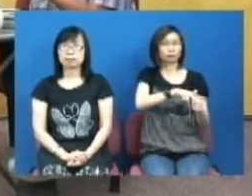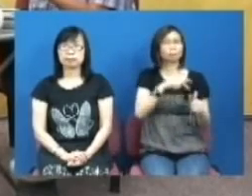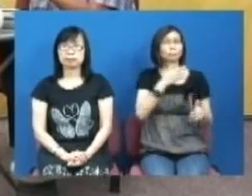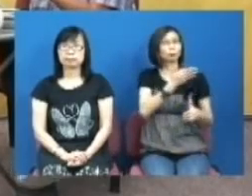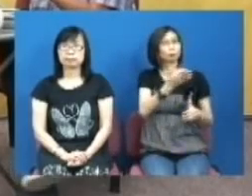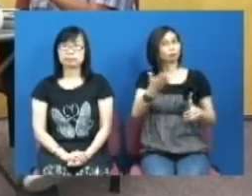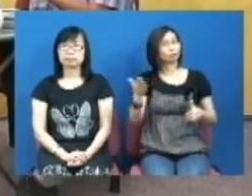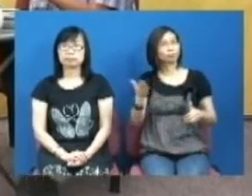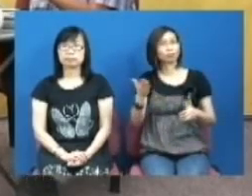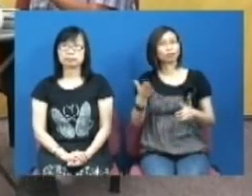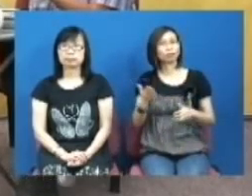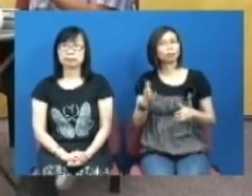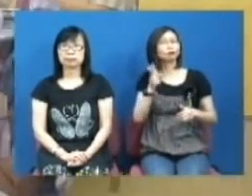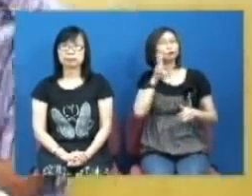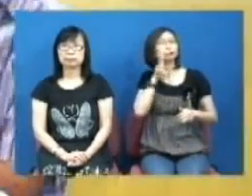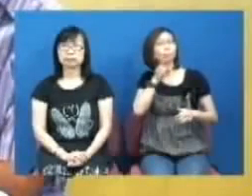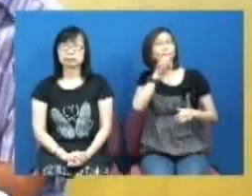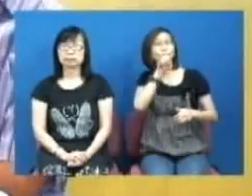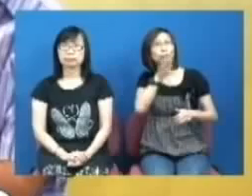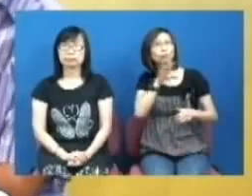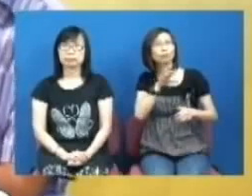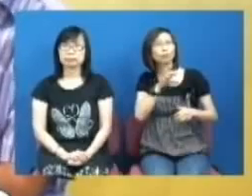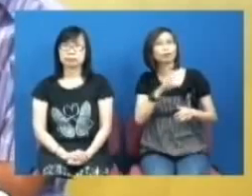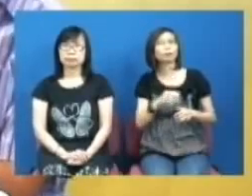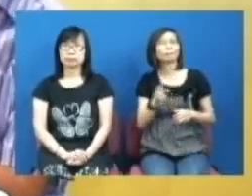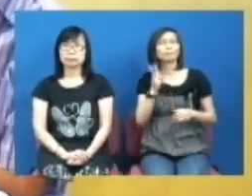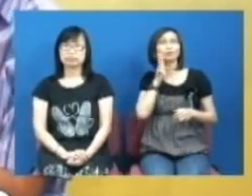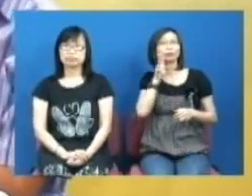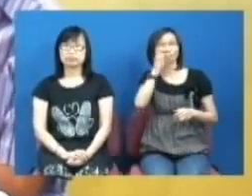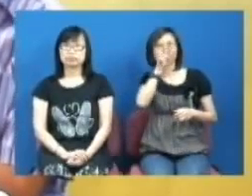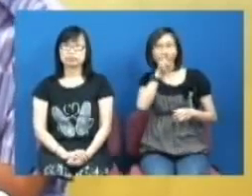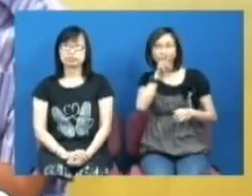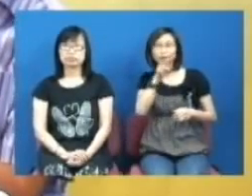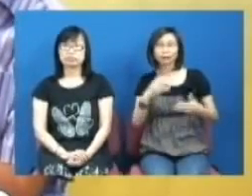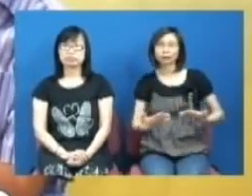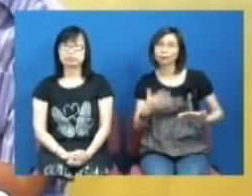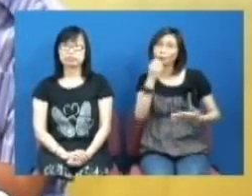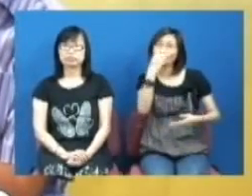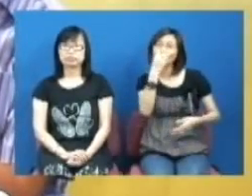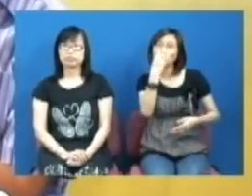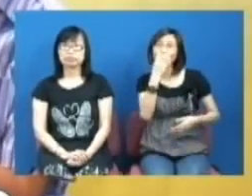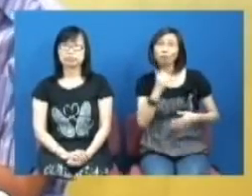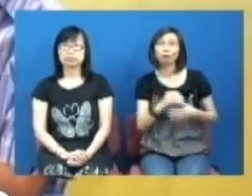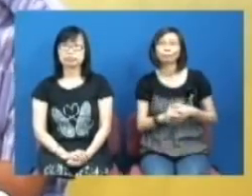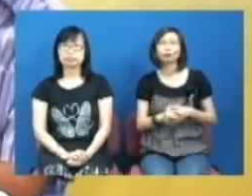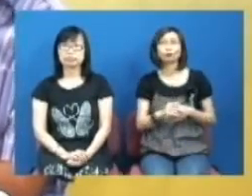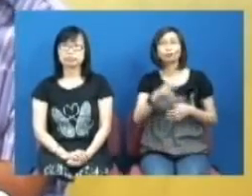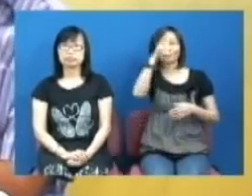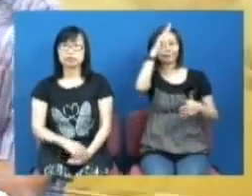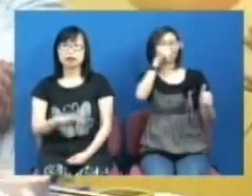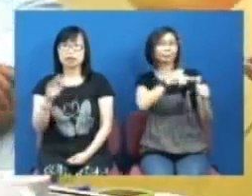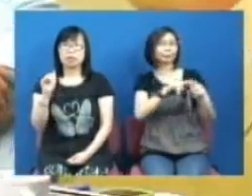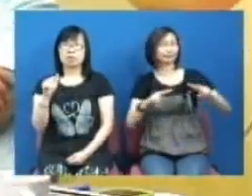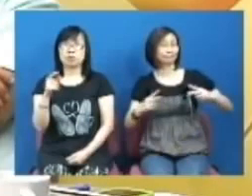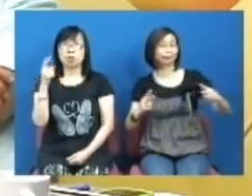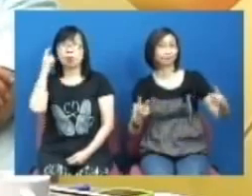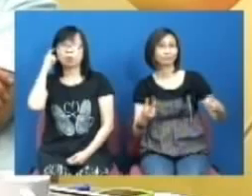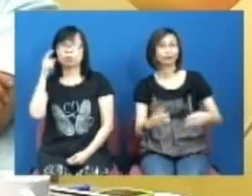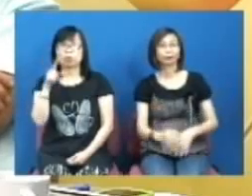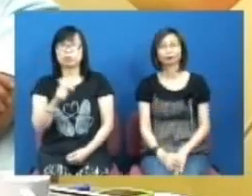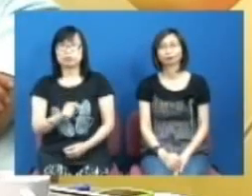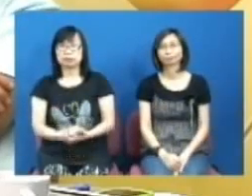其實即如果你說用一個這樣的假設去看現在香港的、那個政治發展， 這個有限主權論，